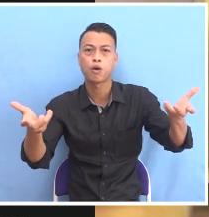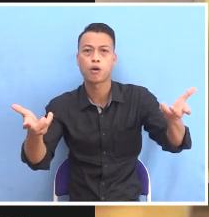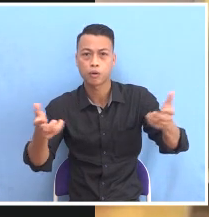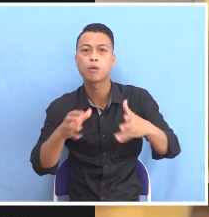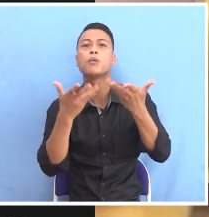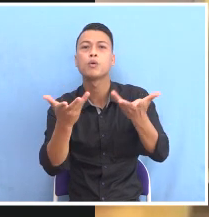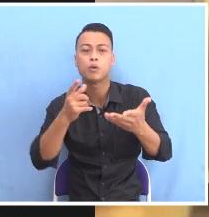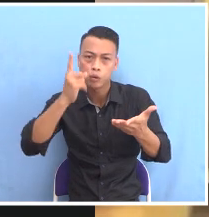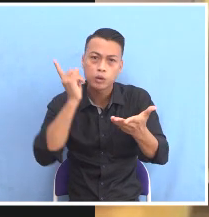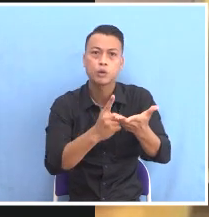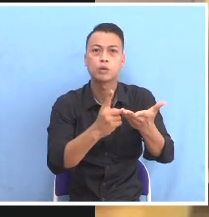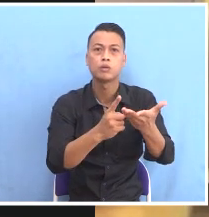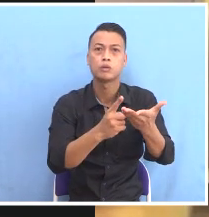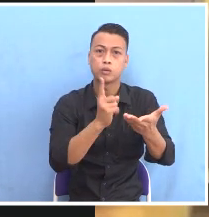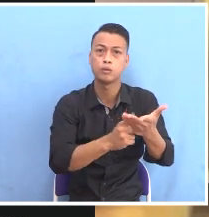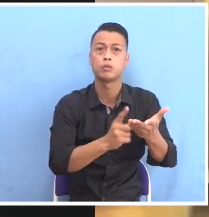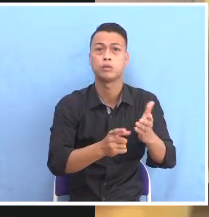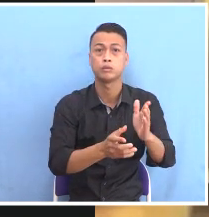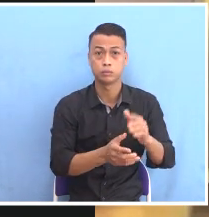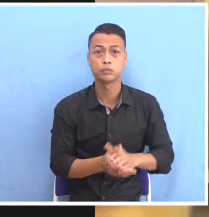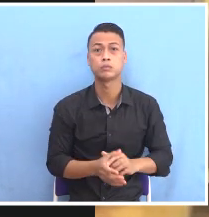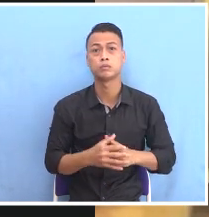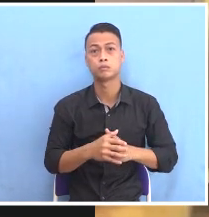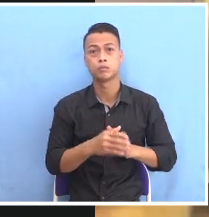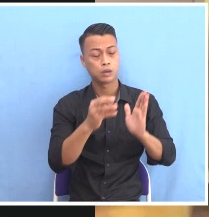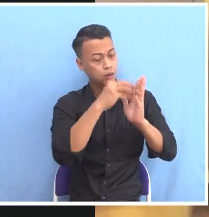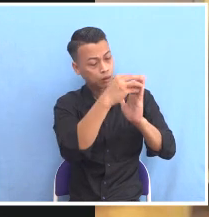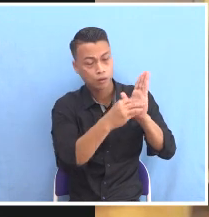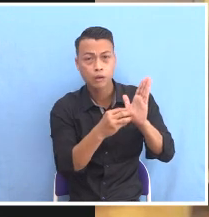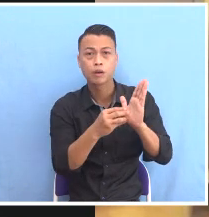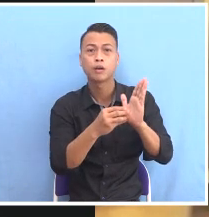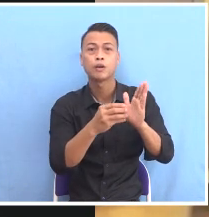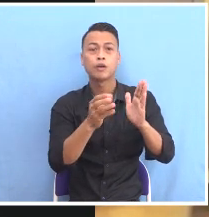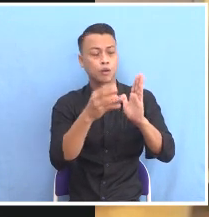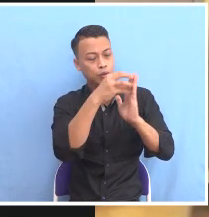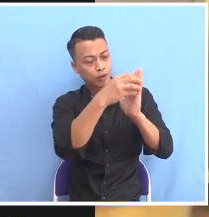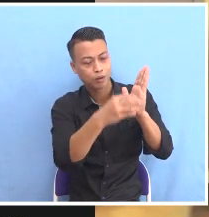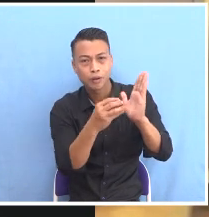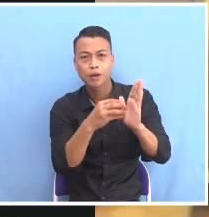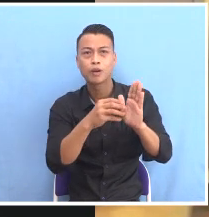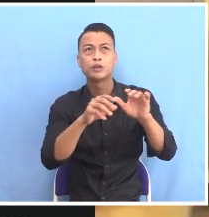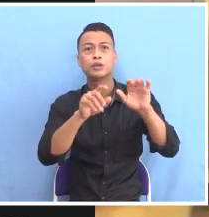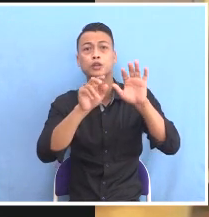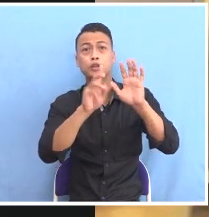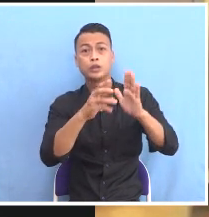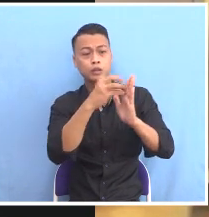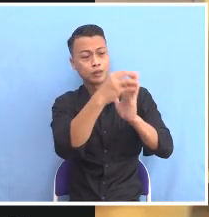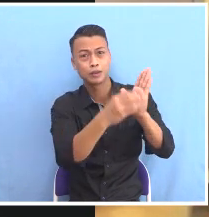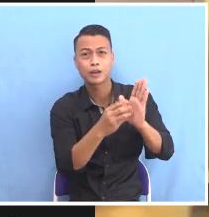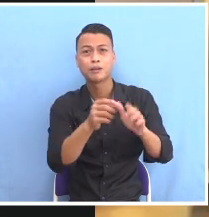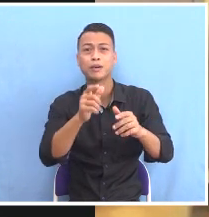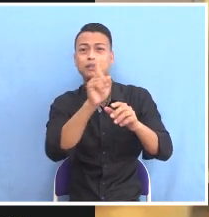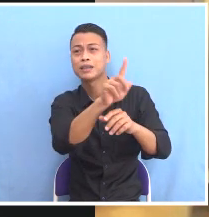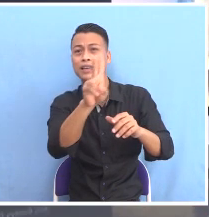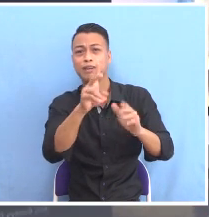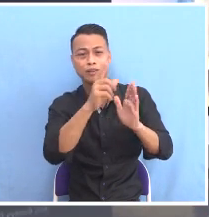ကိုကျွန်တော်တို့ကဟိုအမျိုးသားလွှတ်တော်မှာ12ယောက်စီပေးထားတဲ့ခါကျတော့တိုင်းခုနှစ်တိုင်းနဲ့ရှင်းလိုက်ရင်ဗမာတွေက9တိုင်းယူထားတယ်ဗမာ